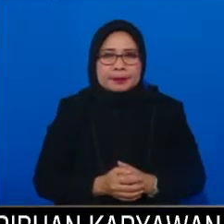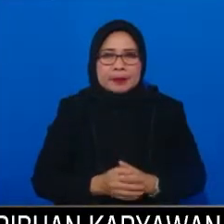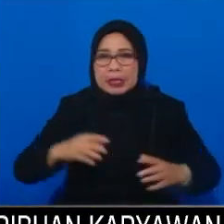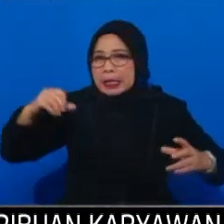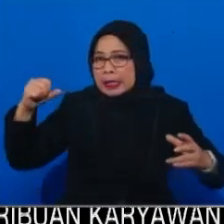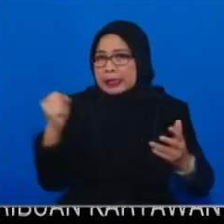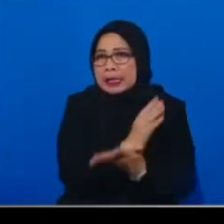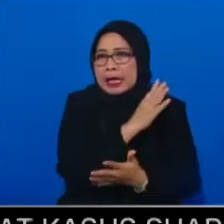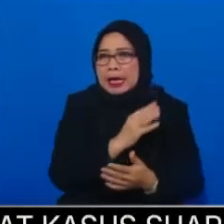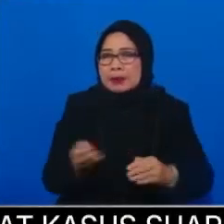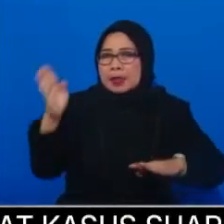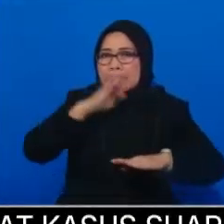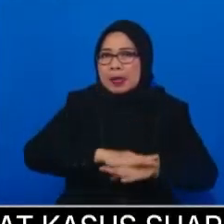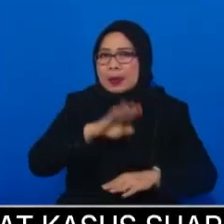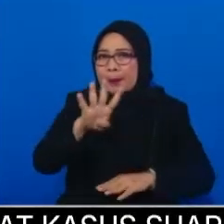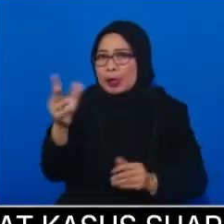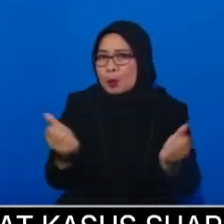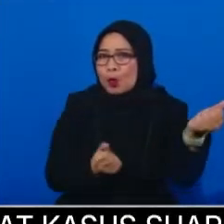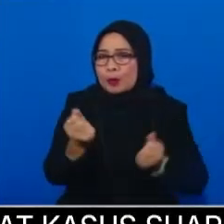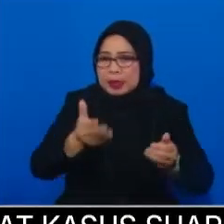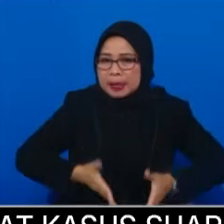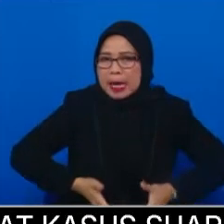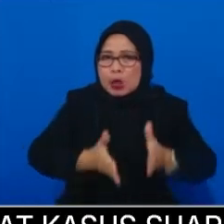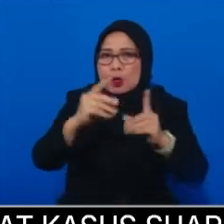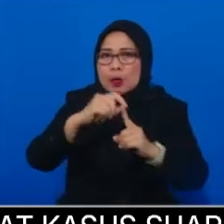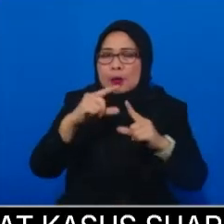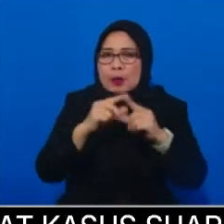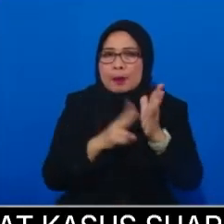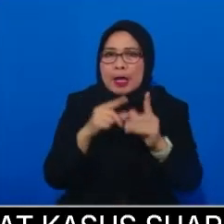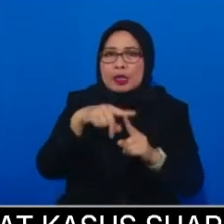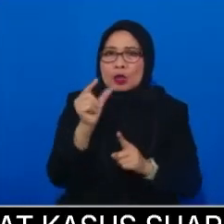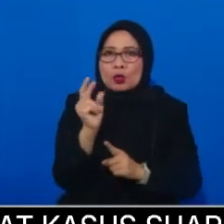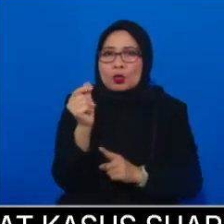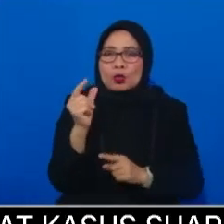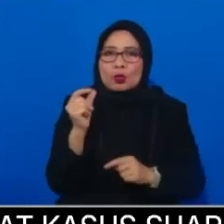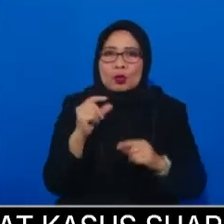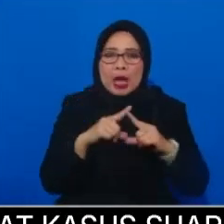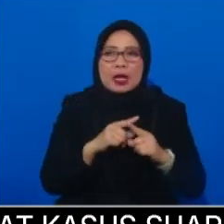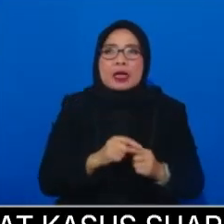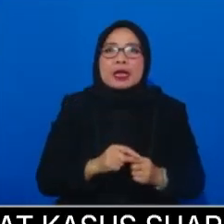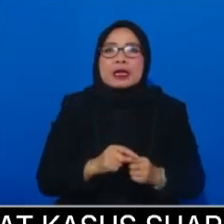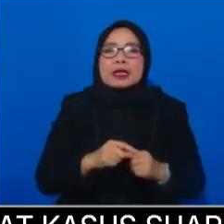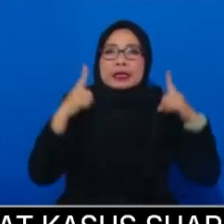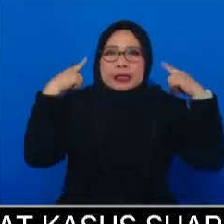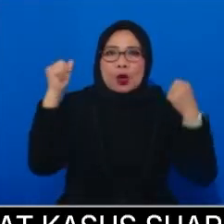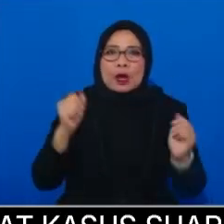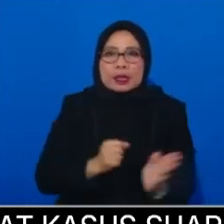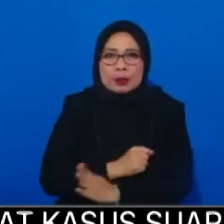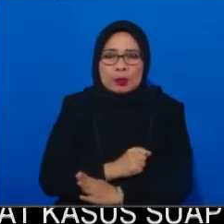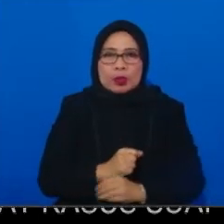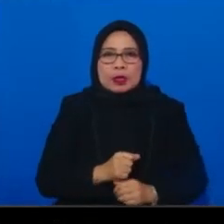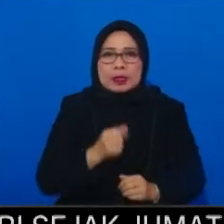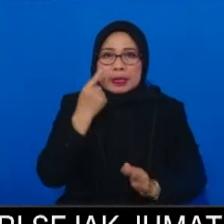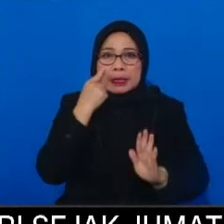Kecelakaan karambol menimpa empat kendaraan di ruas jalur Pantura, Kabupaten Gresik, Jawa Timur, Senin sore. Sejumlah saksi mata di lokasi